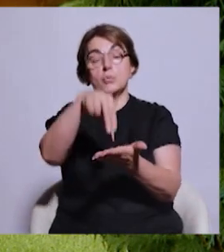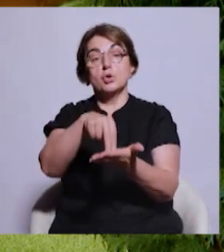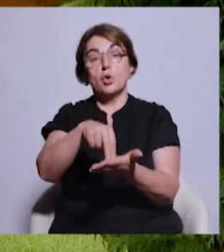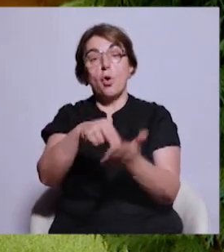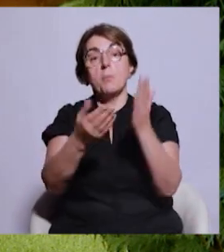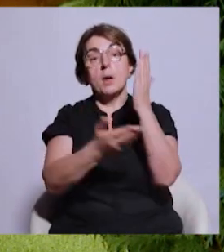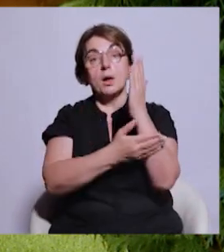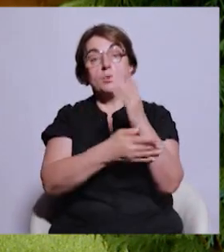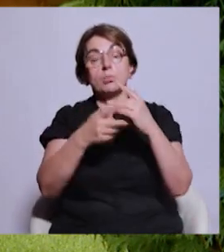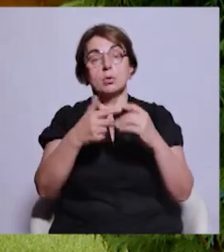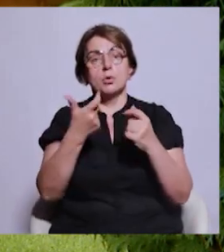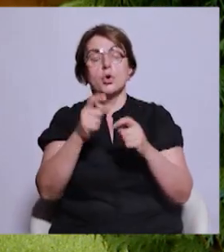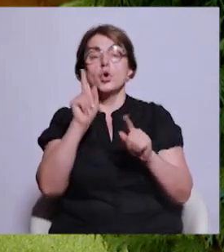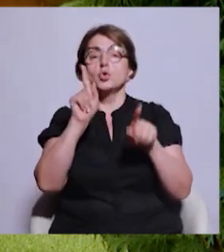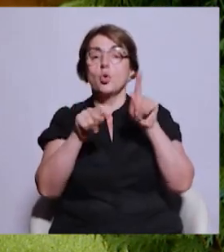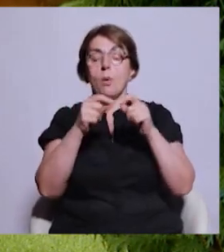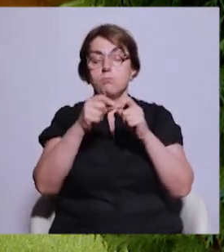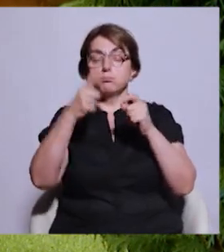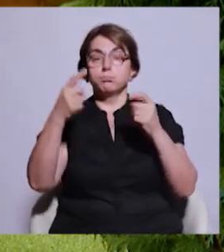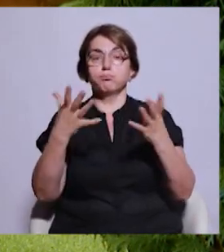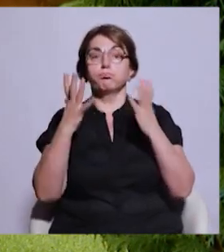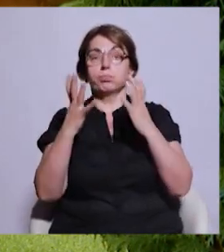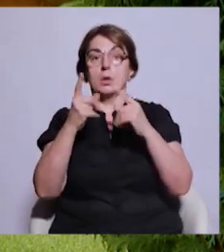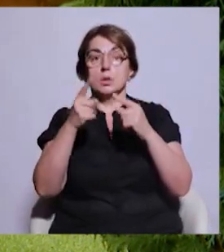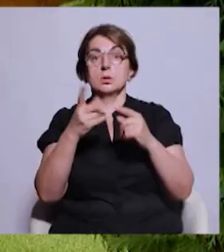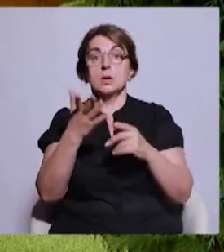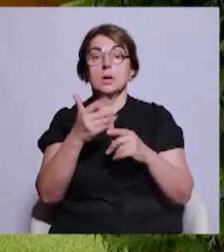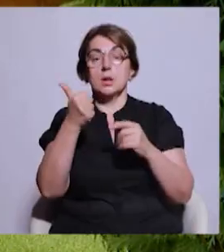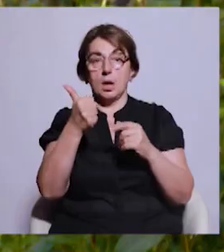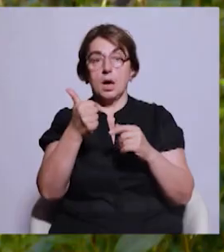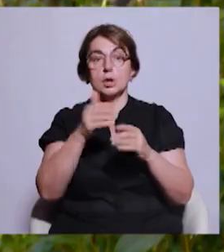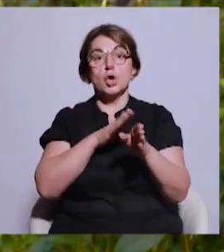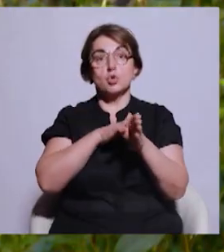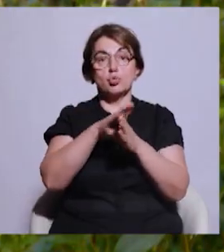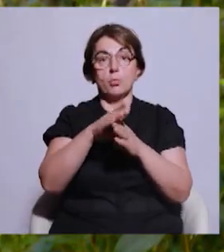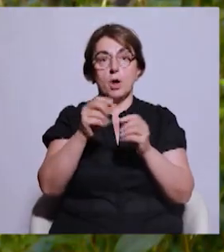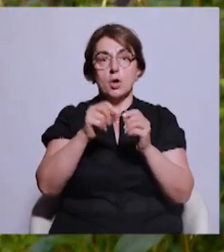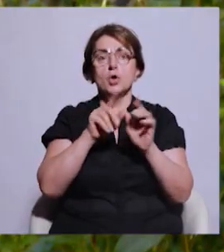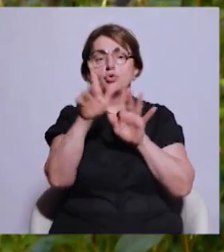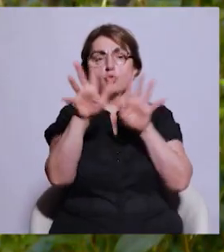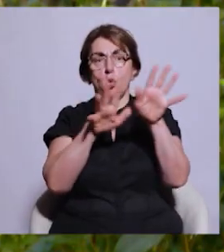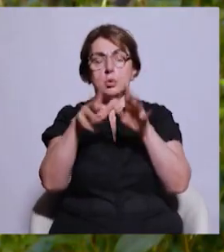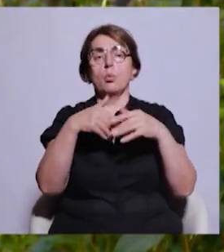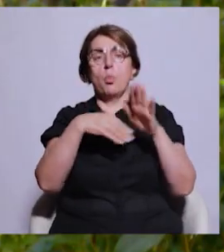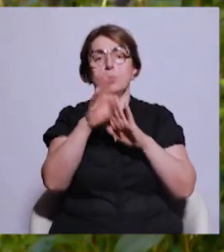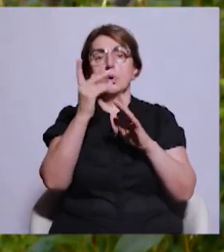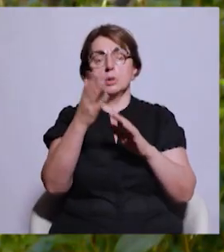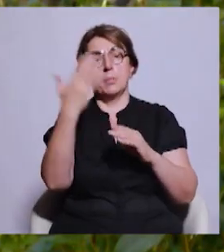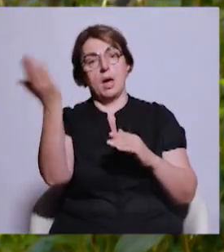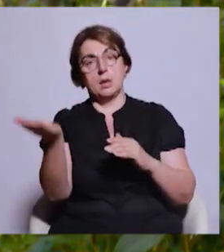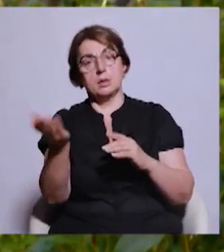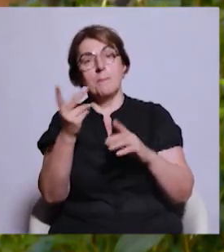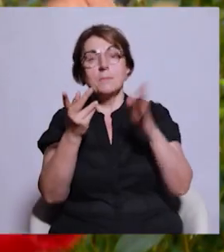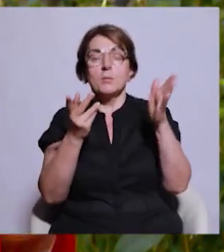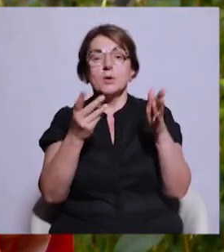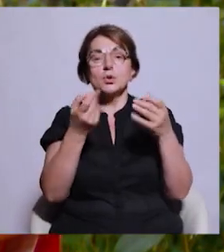მხარე ყოველთვის უფრო თამამი, ფოთლები მსხვილი, თუ ნაყოფიერია და მსხმოი არია, უფრო კარგი და სრულ ყოფილი აქვს, ტოტებიც და ვარჯიც უფრო მეტი აქვს